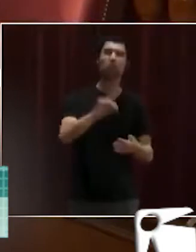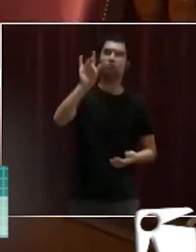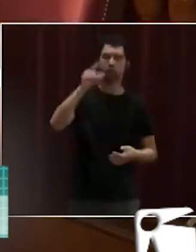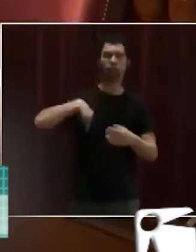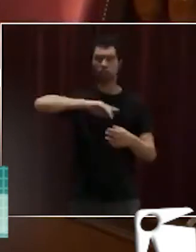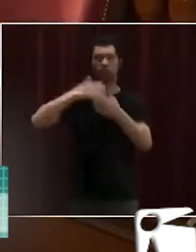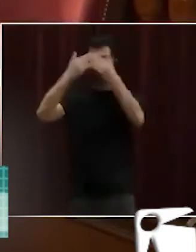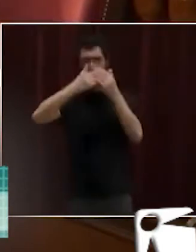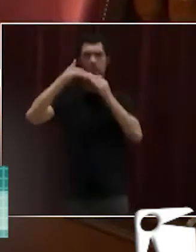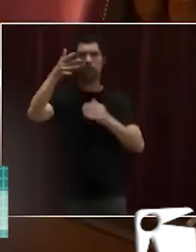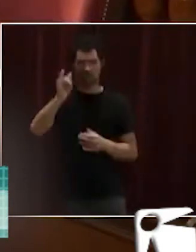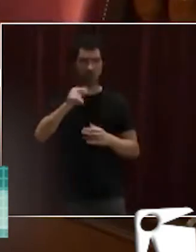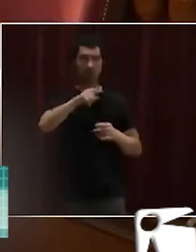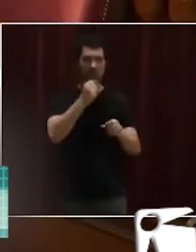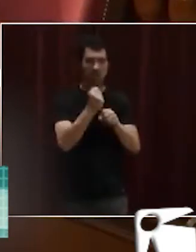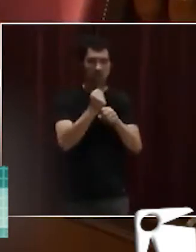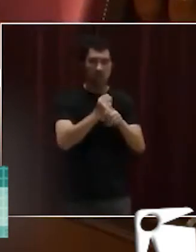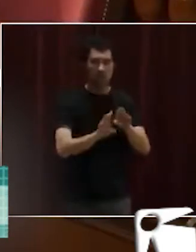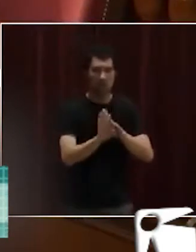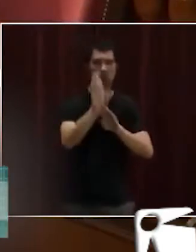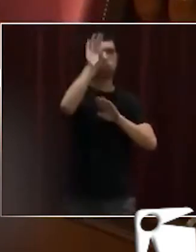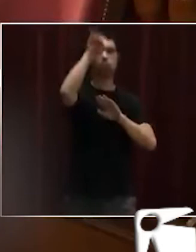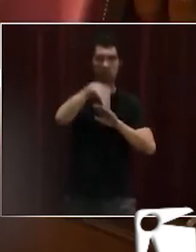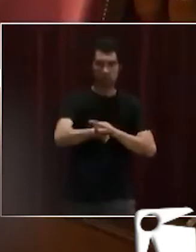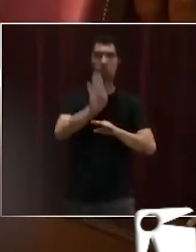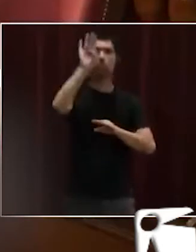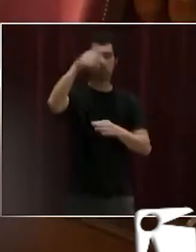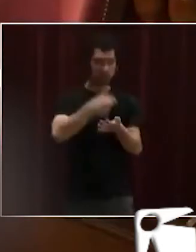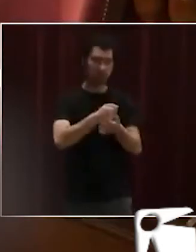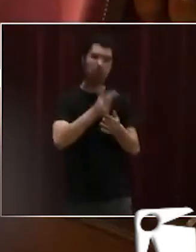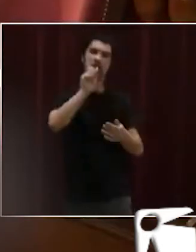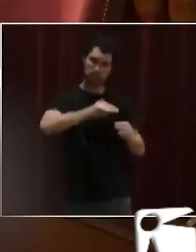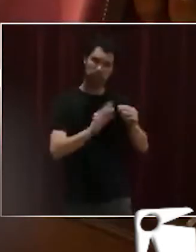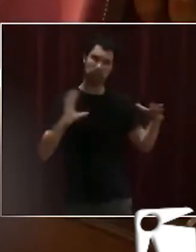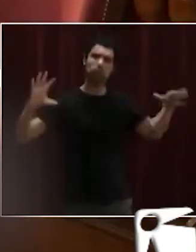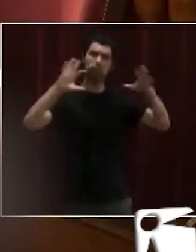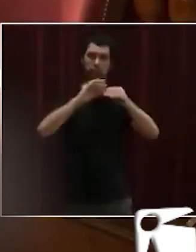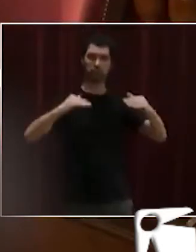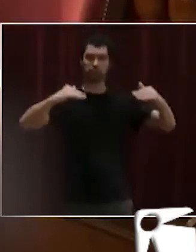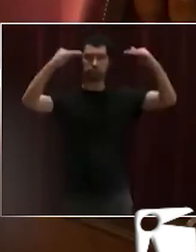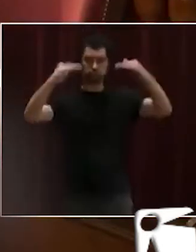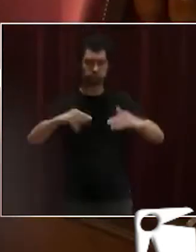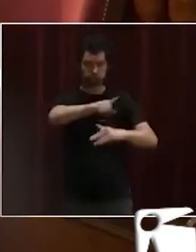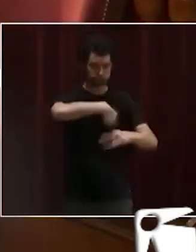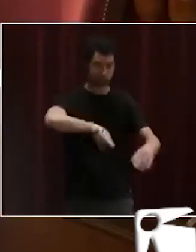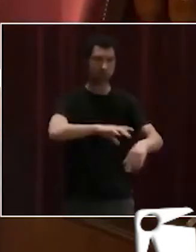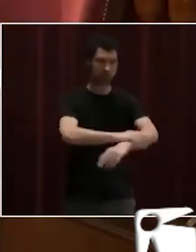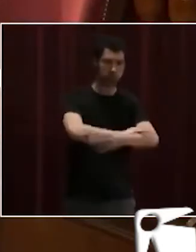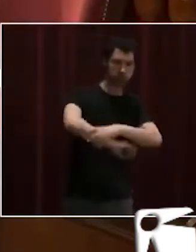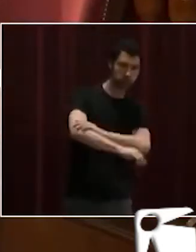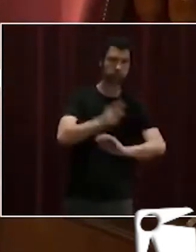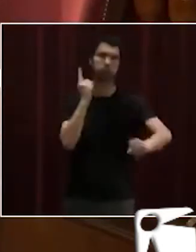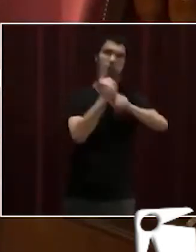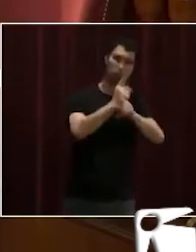destinat a la productivitat variable, concepte del personal sanitari que està fent front a la pandèmia. Aquest